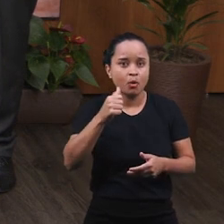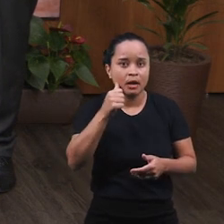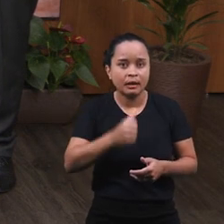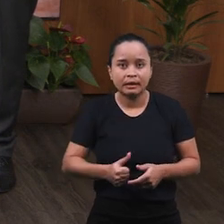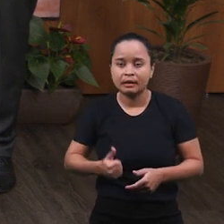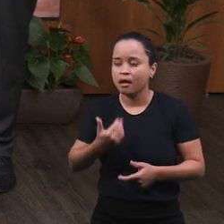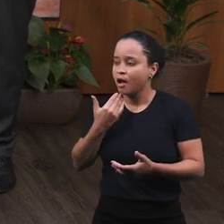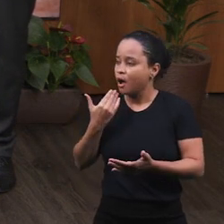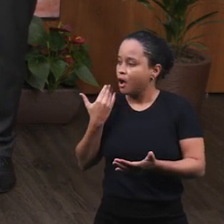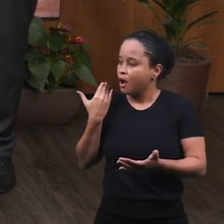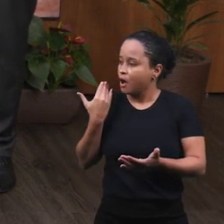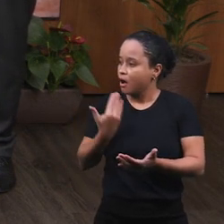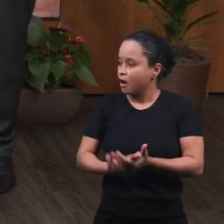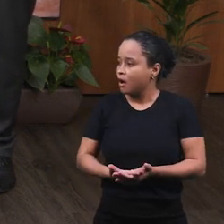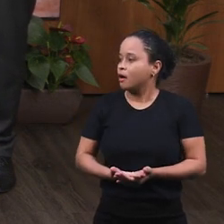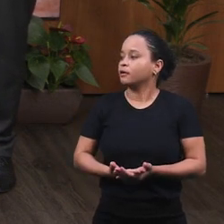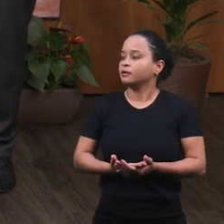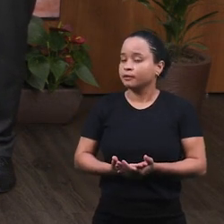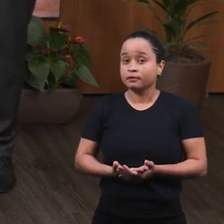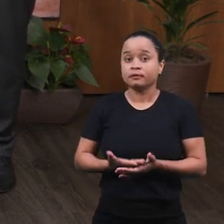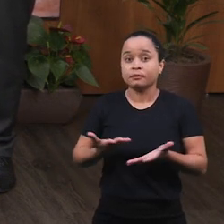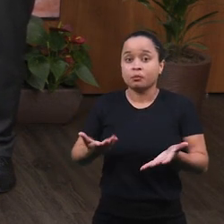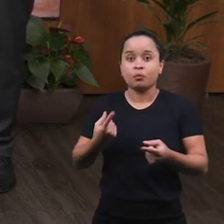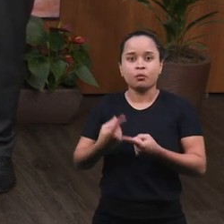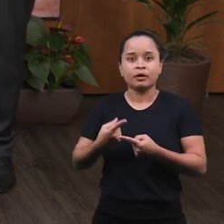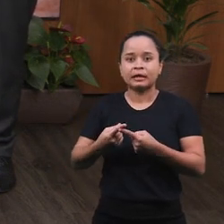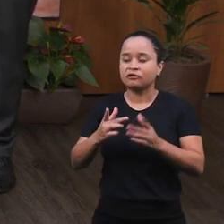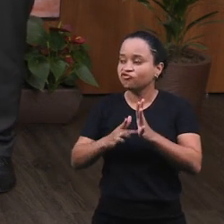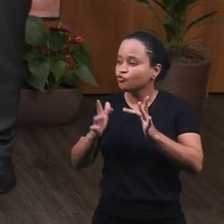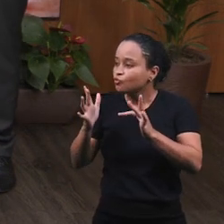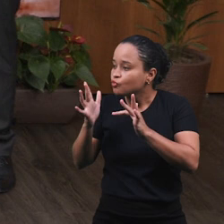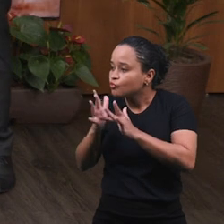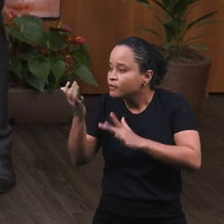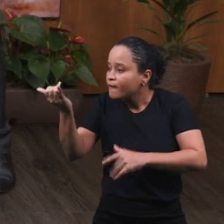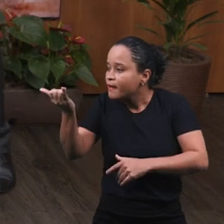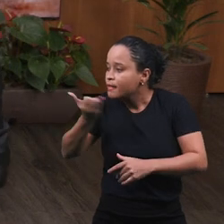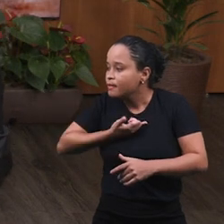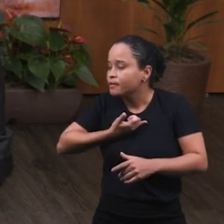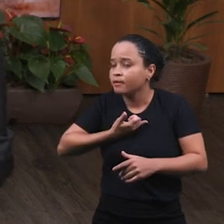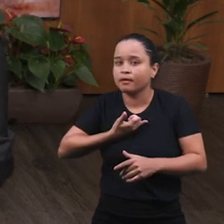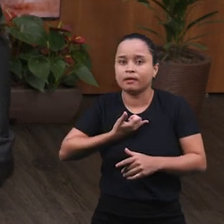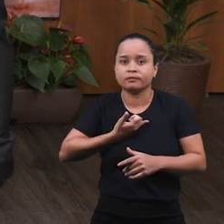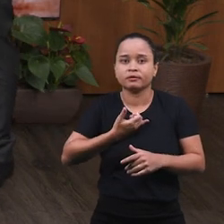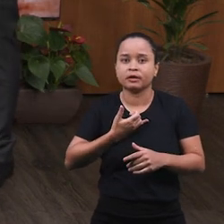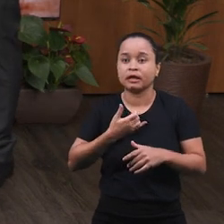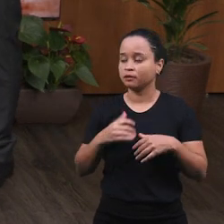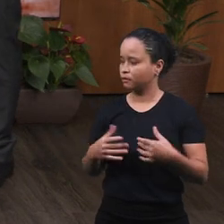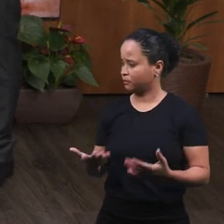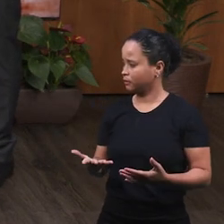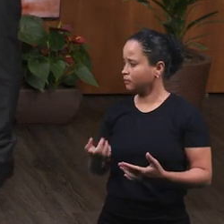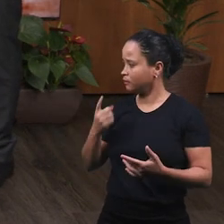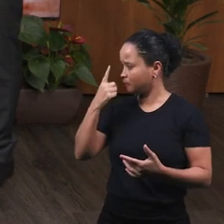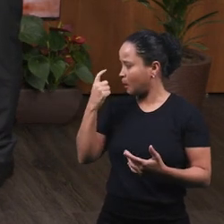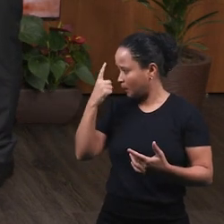qu'elle avait. C'est quand la femme est émerveillée pour tout cela que Jésus parlait, mais qui n'est pas émerveillé avec